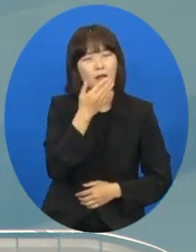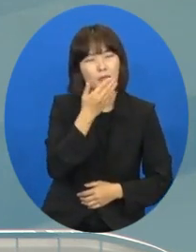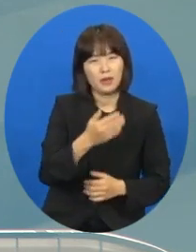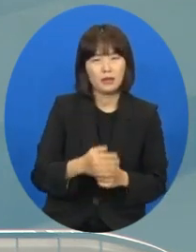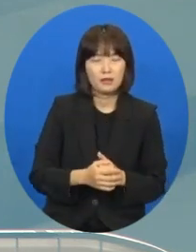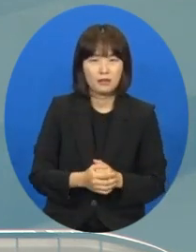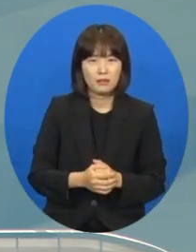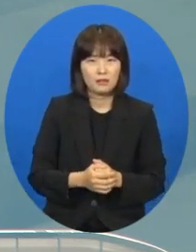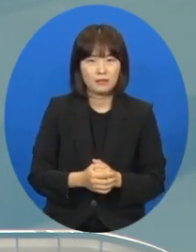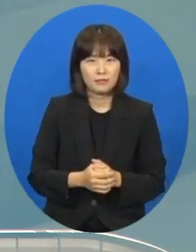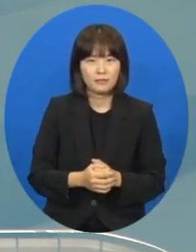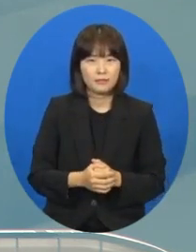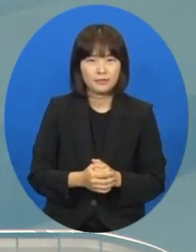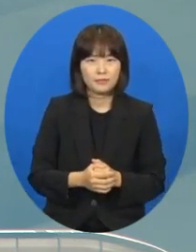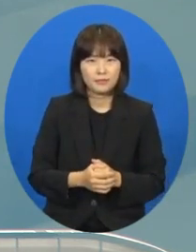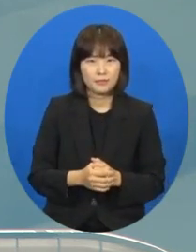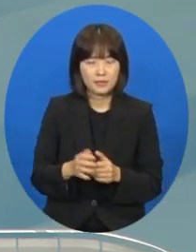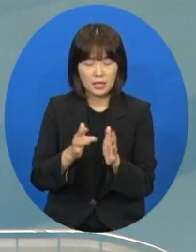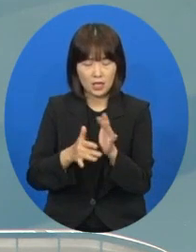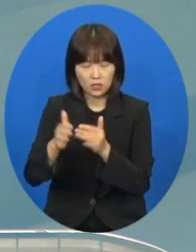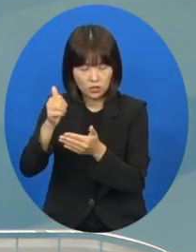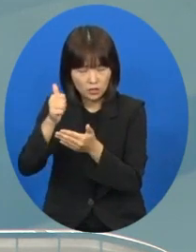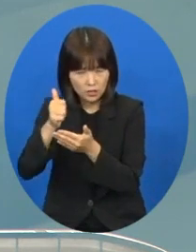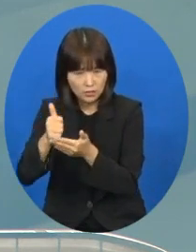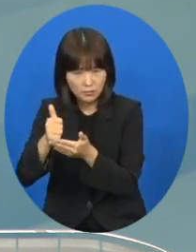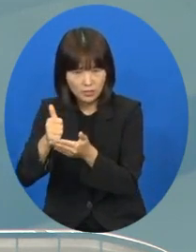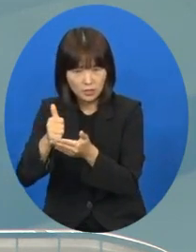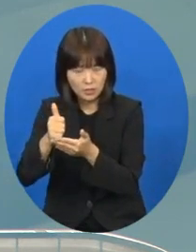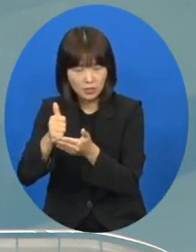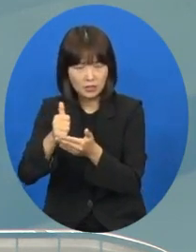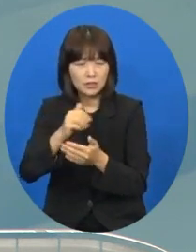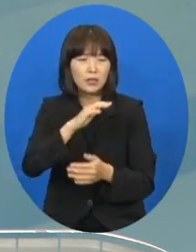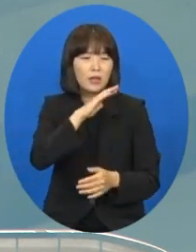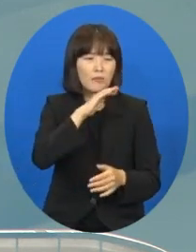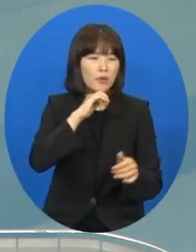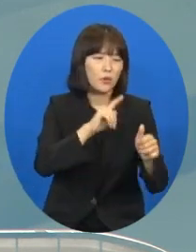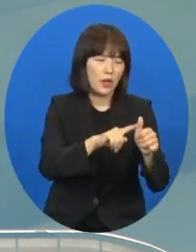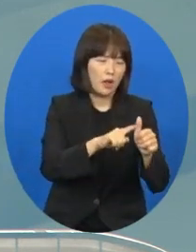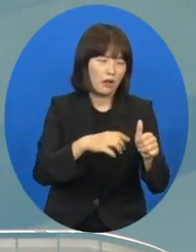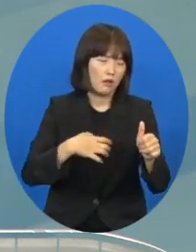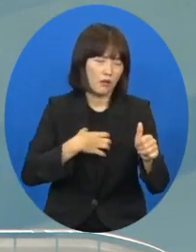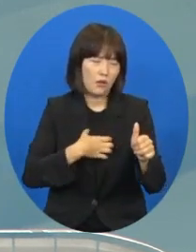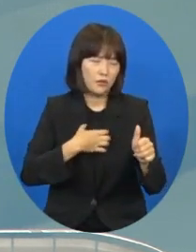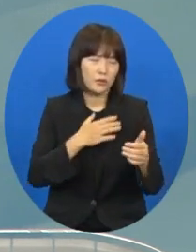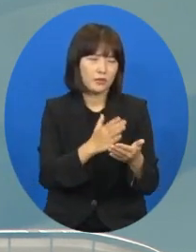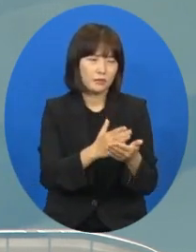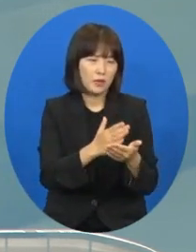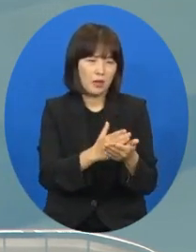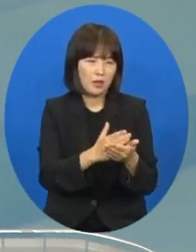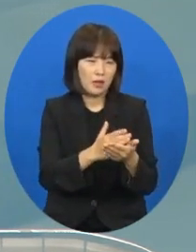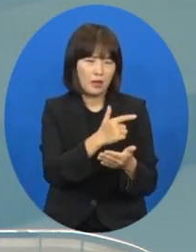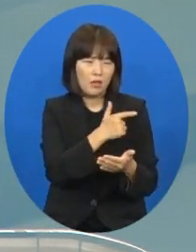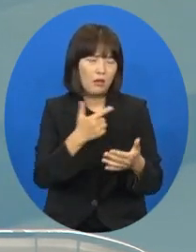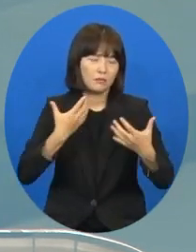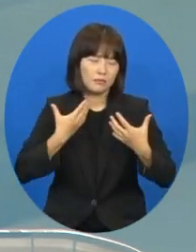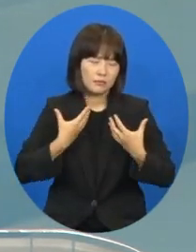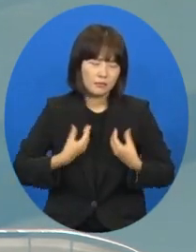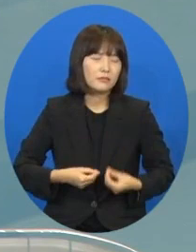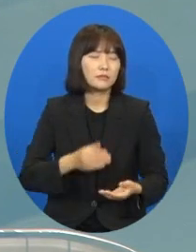틀림없이 저는 그랬을 것 같아요. 예수님께서 베드로야 걱정하지 마. 너무 낙심하지